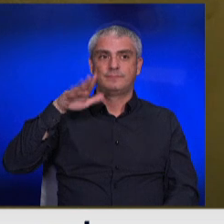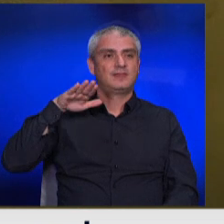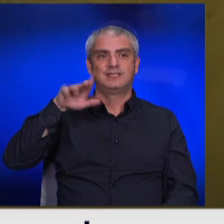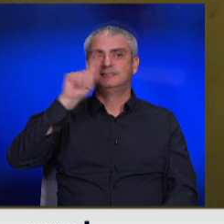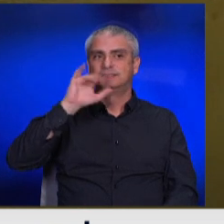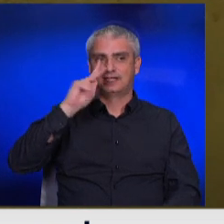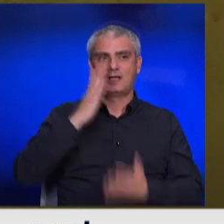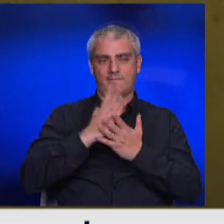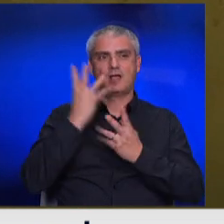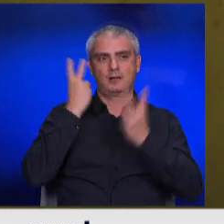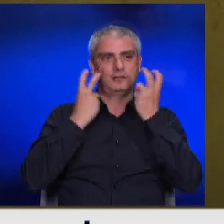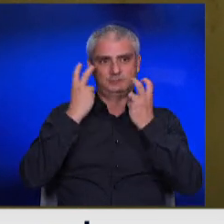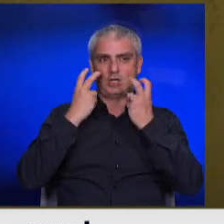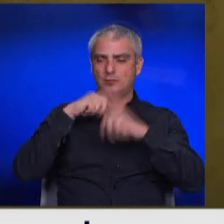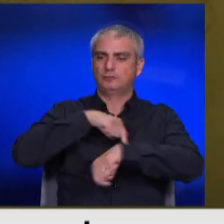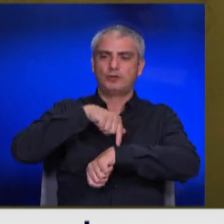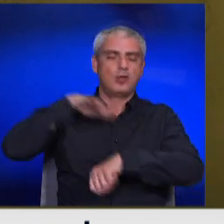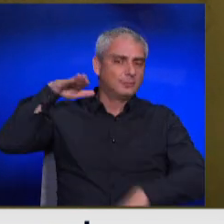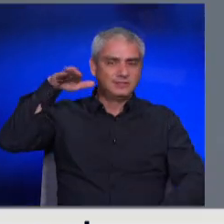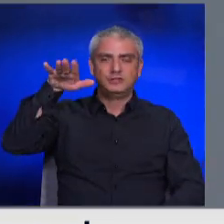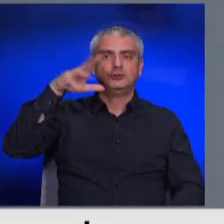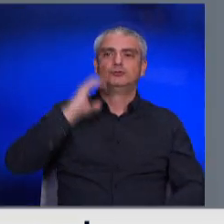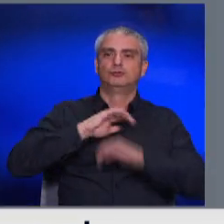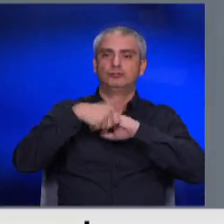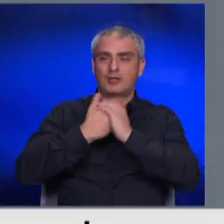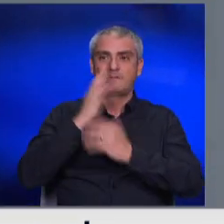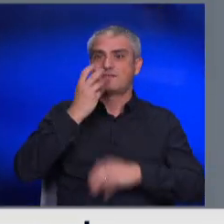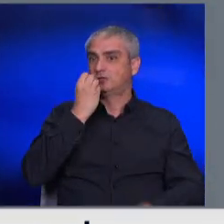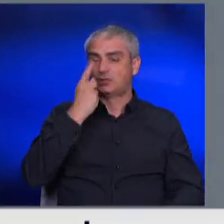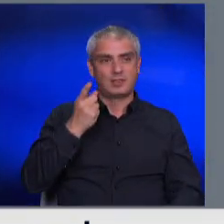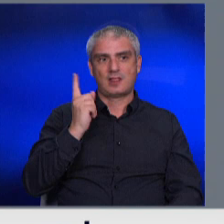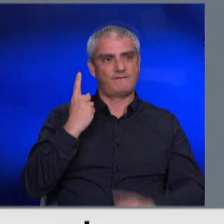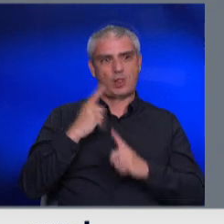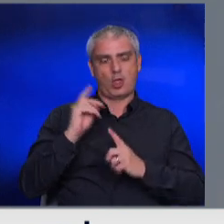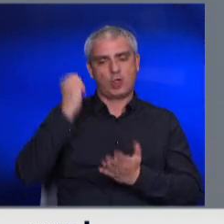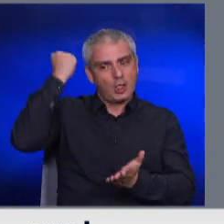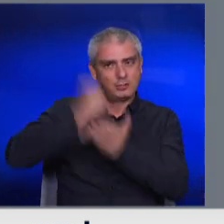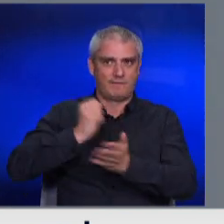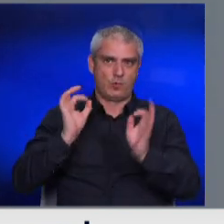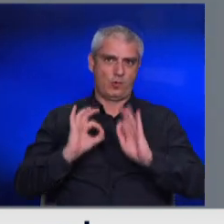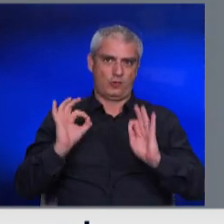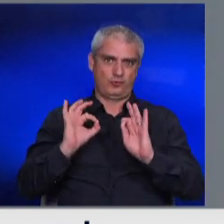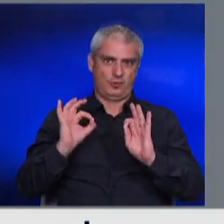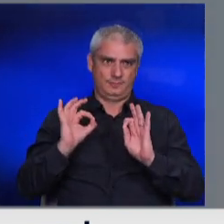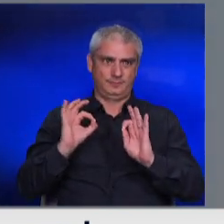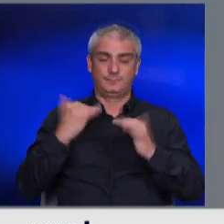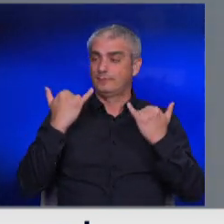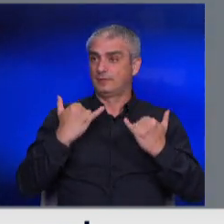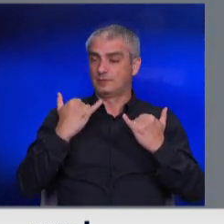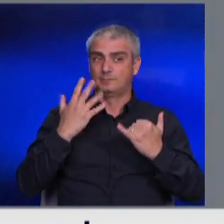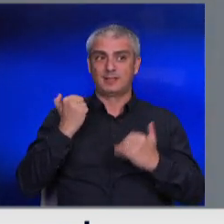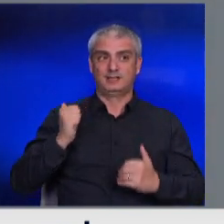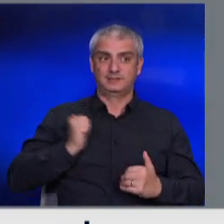עזי כבר צברו לא מעט שעות טיסה בשמי שכם וג'נין, אך טרם נדרשו לתקוף. היום,